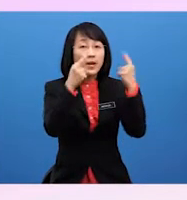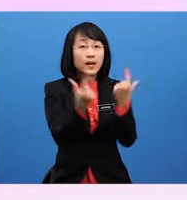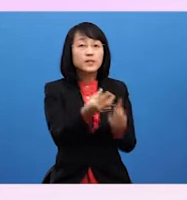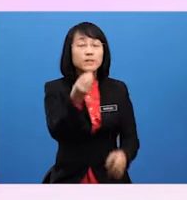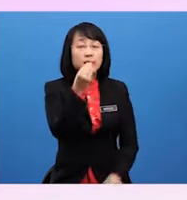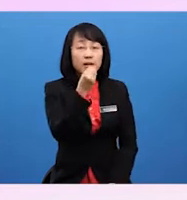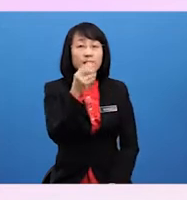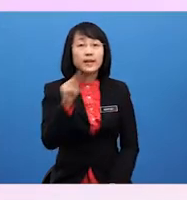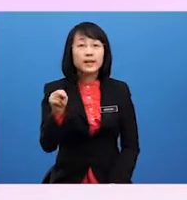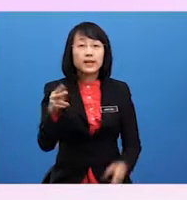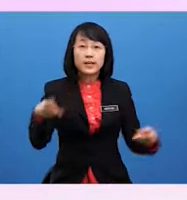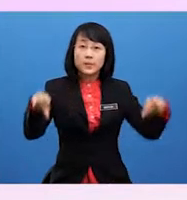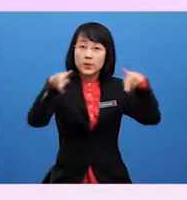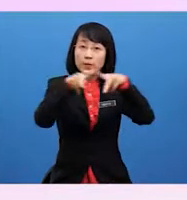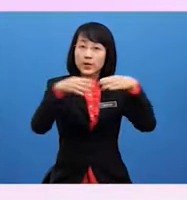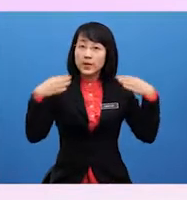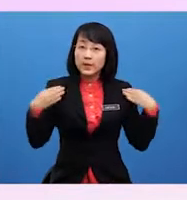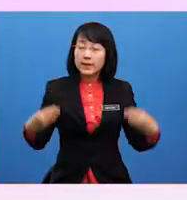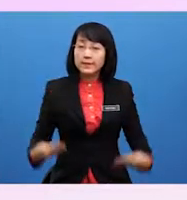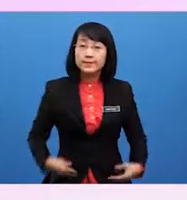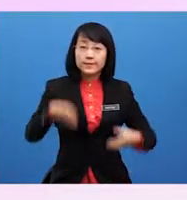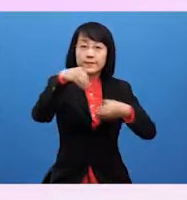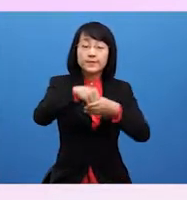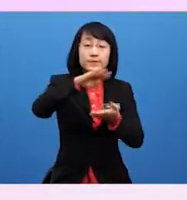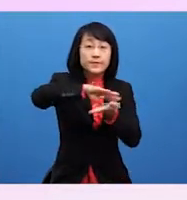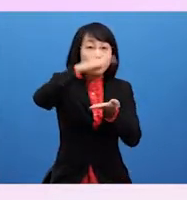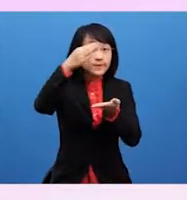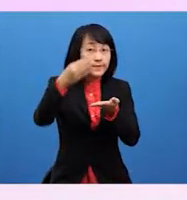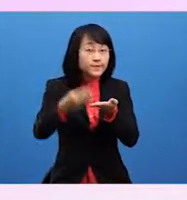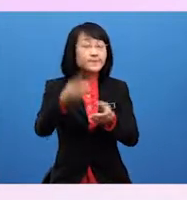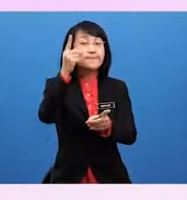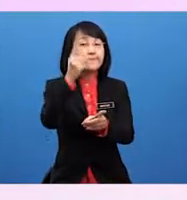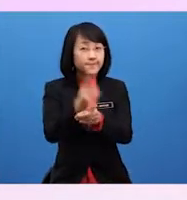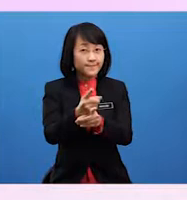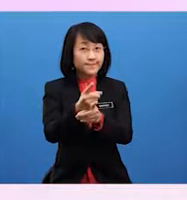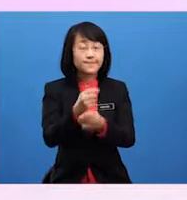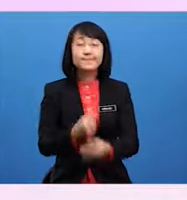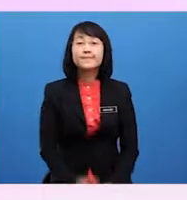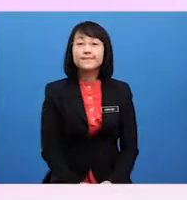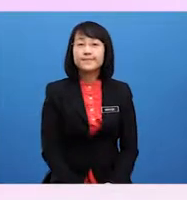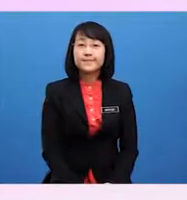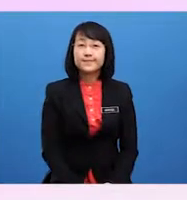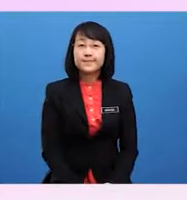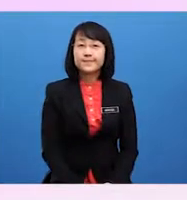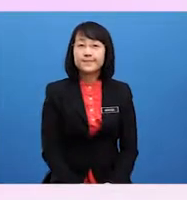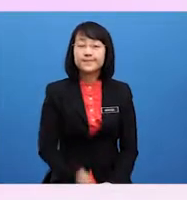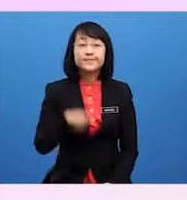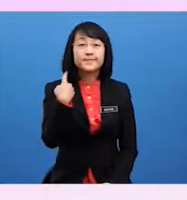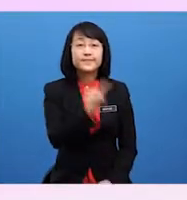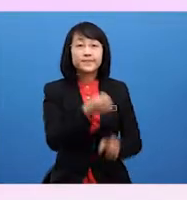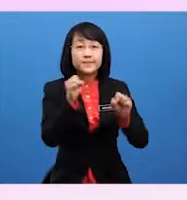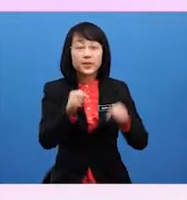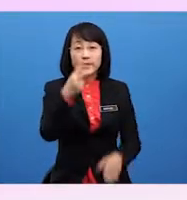yang diperlukan oleh tubuh badan dalam kuantiti yang betul. Kita boleh